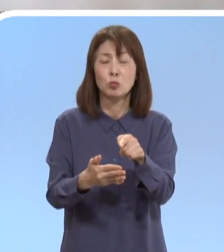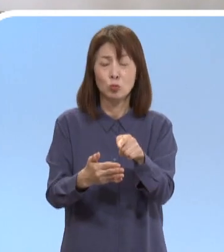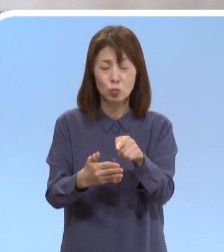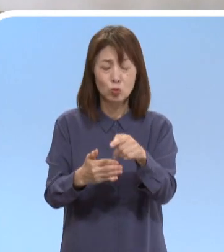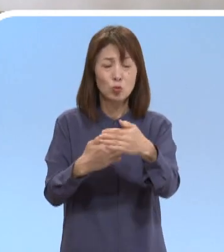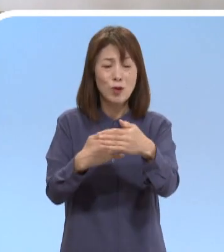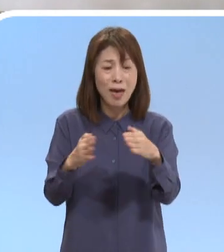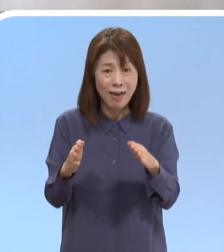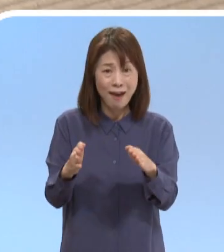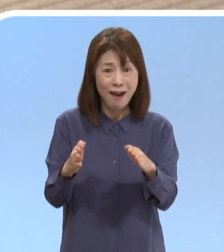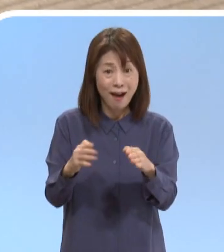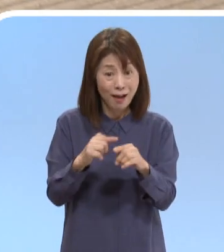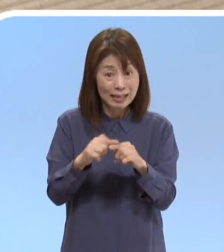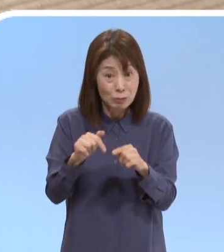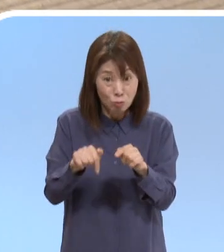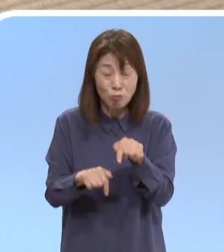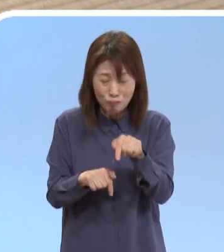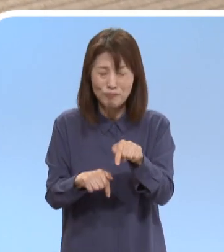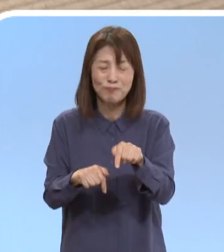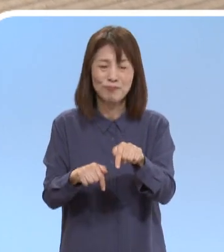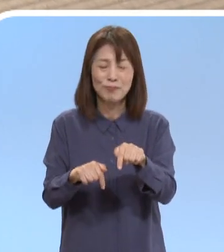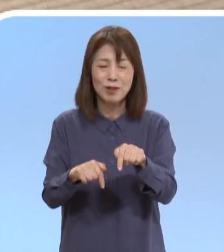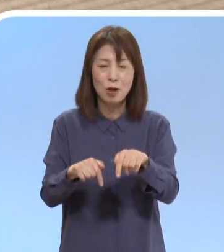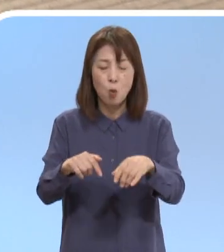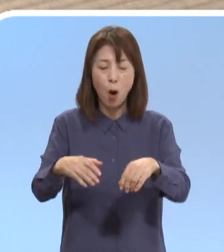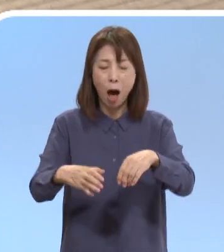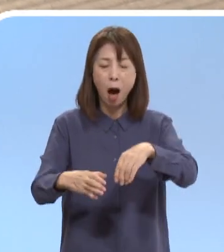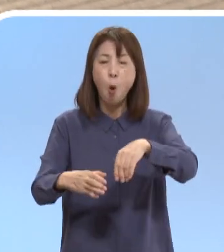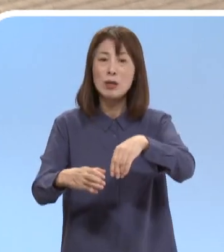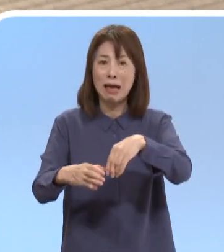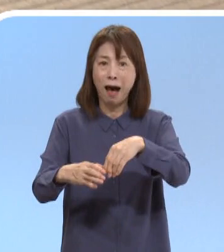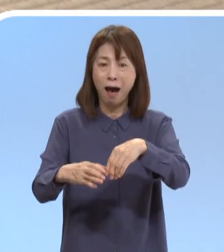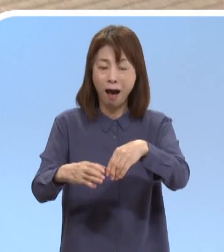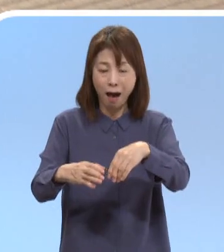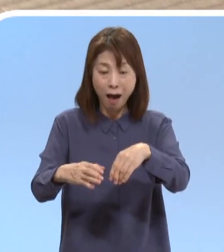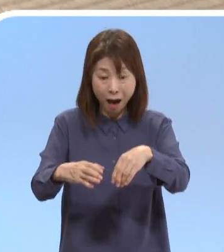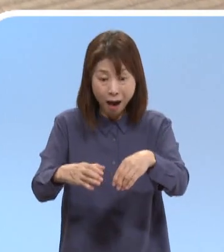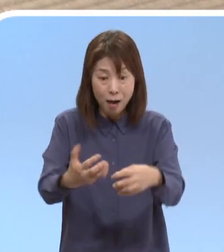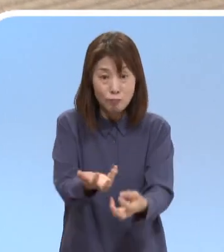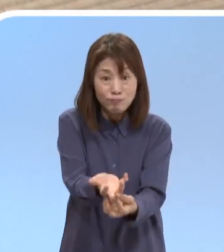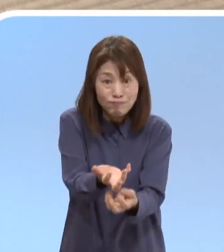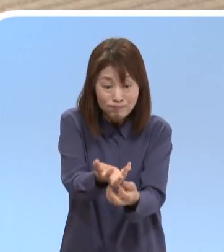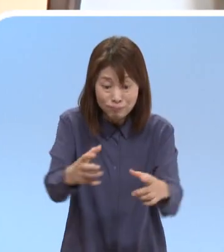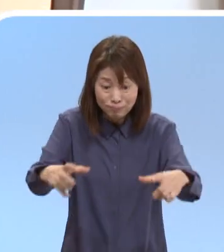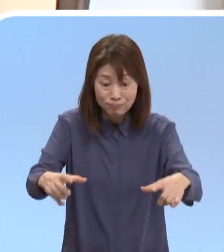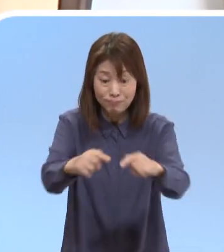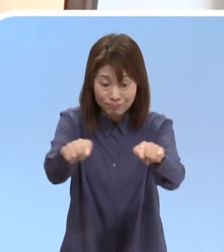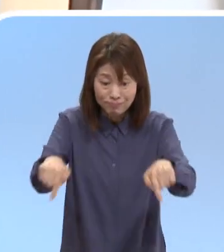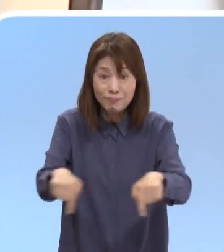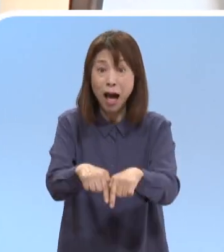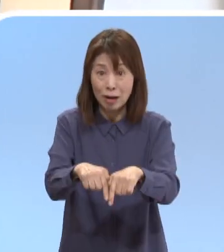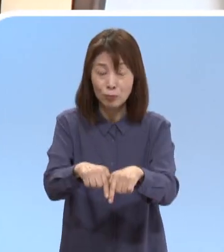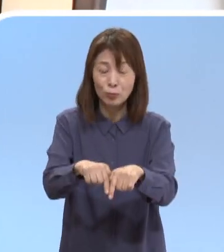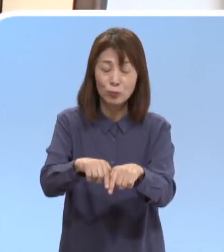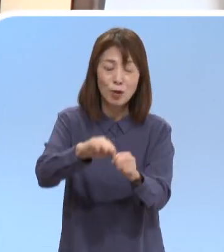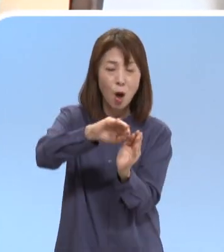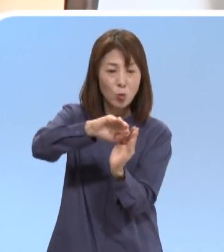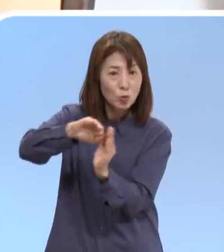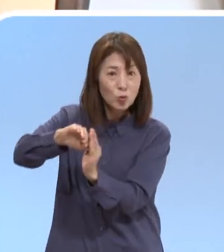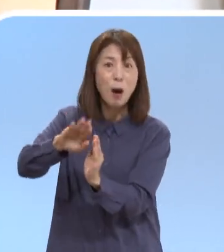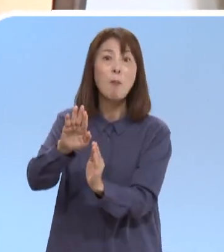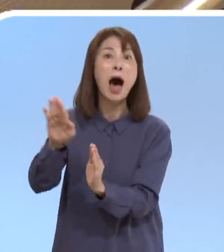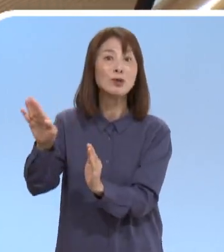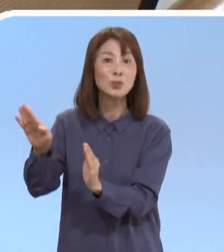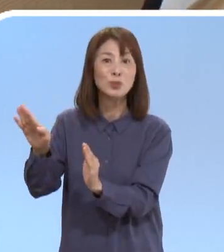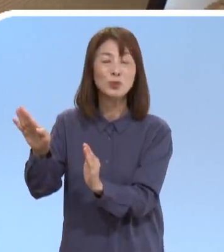殿の一部になるんです。炉が切ってあって、はい、お茶が楽しめると か、これ茶室ですね。 襖があって、はい、畳が引いてあ